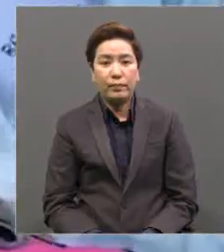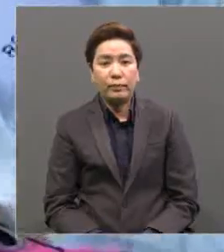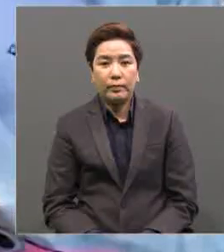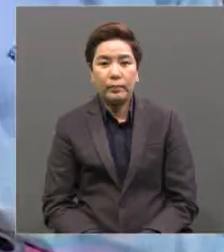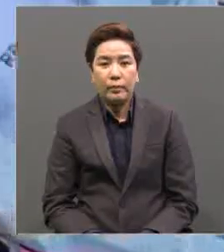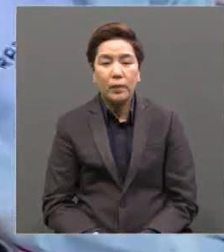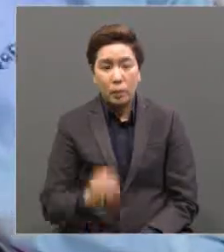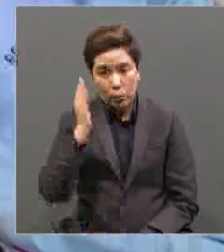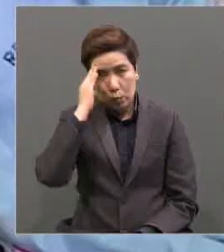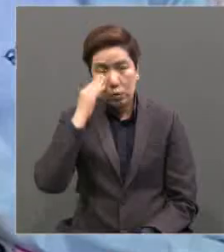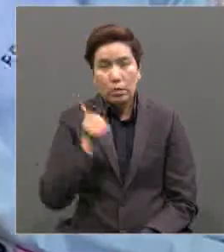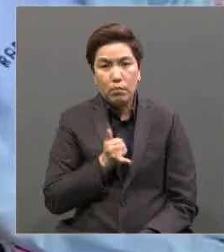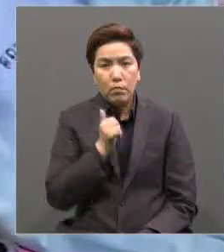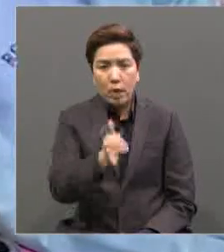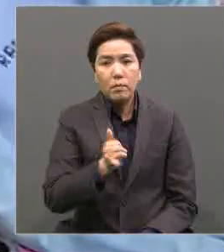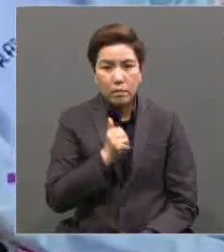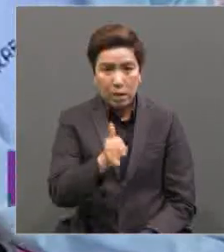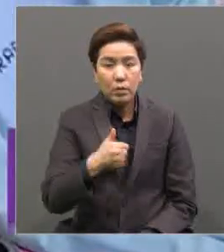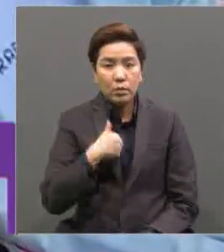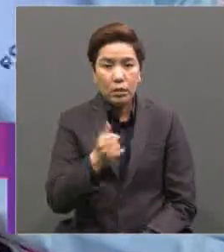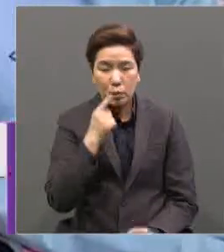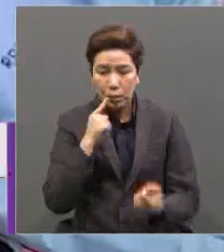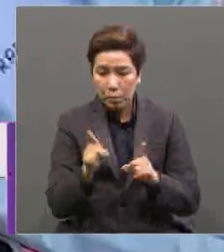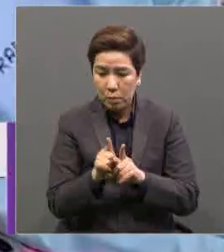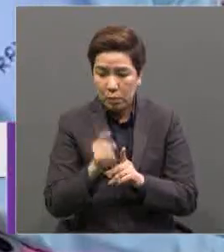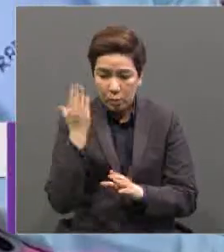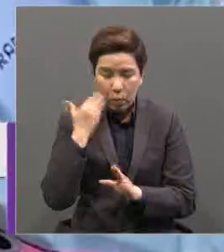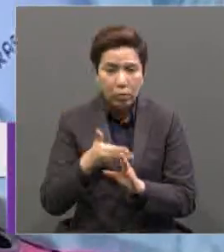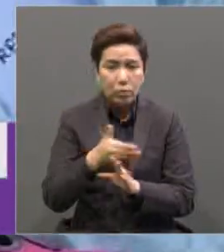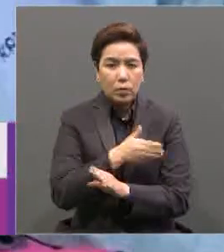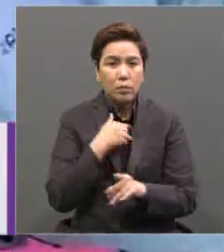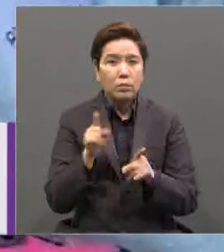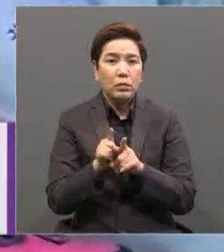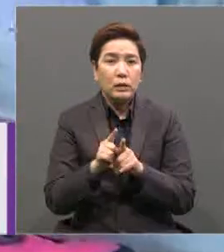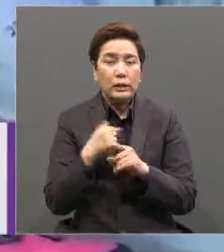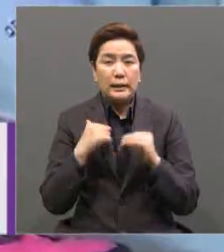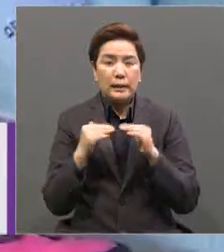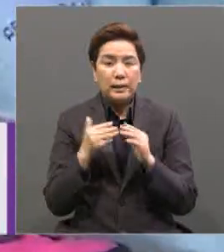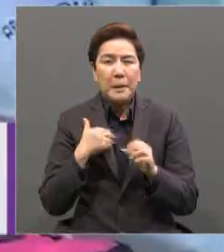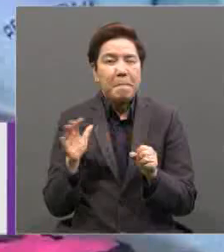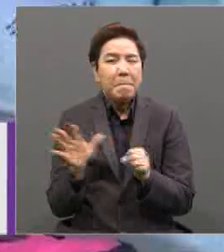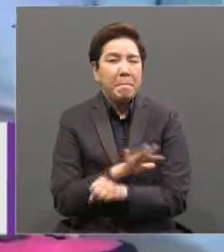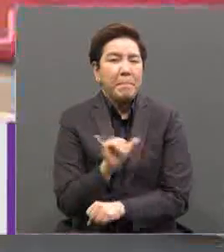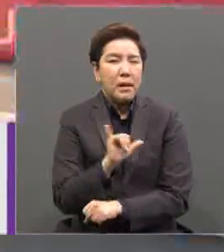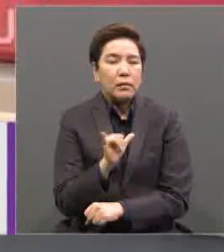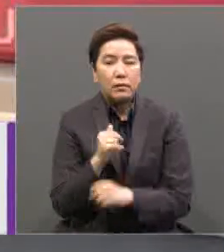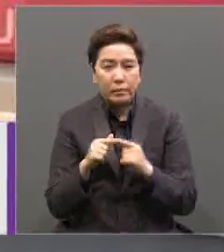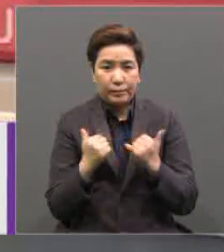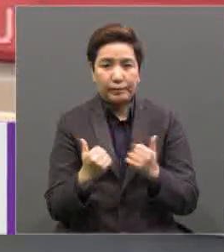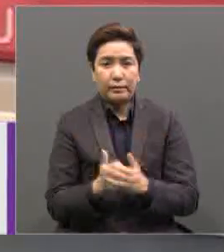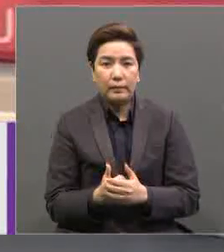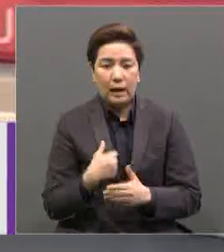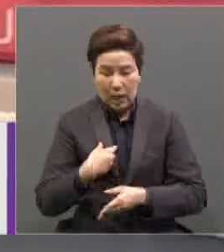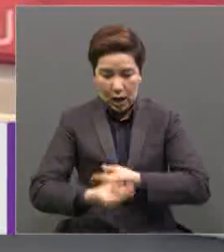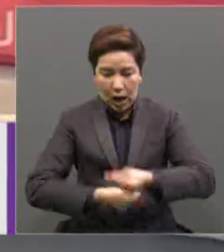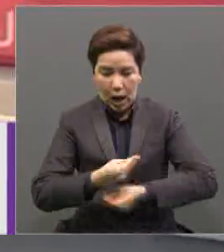นี่ต้องไปใช้สิทธิ์อยู่แล้วครับก็เหมือนแบบว่าครั้งที่ผ่านมาเราเหมือนใช้สิทธิ์ได้ไม่เต็มที่ประมาณนั้นนะครับ เรื่องค้าข